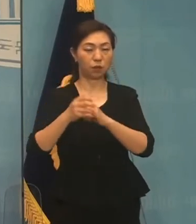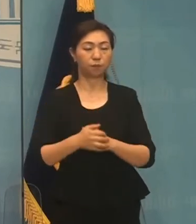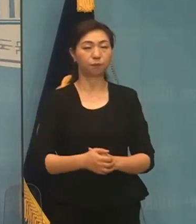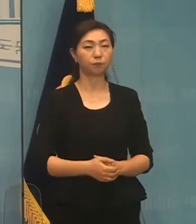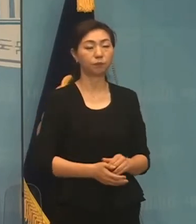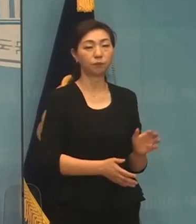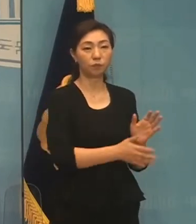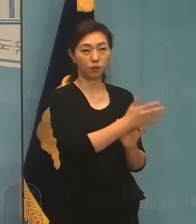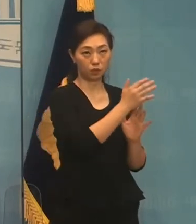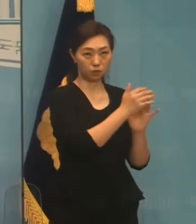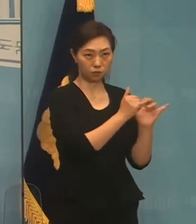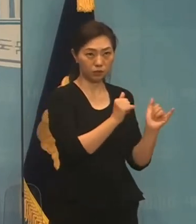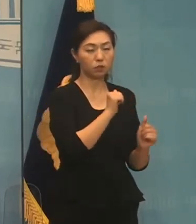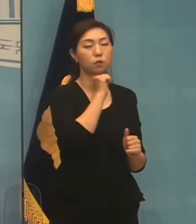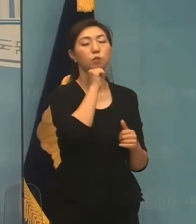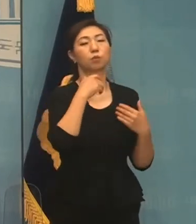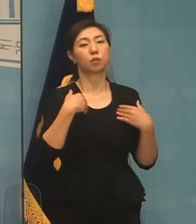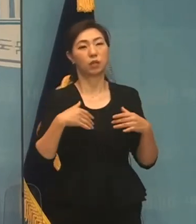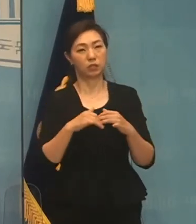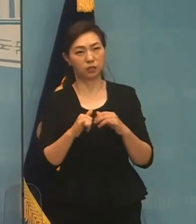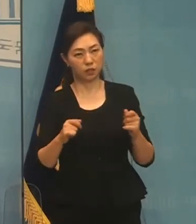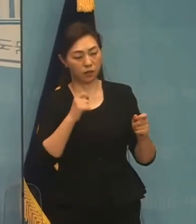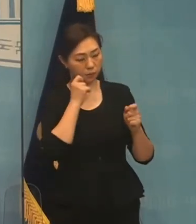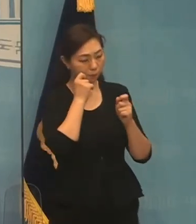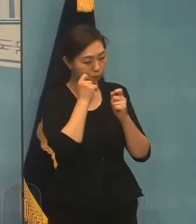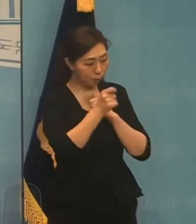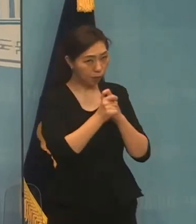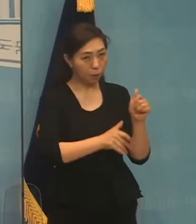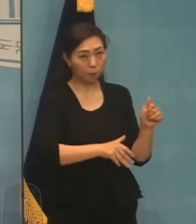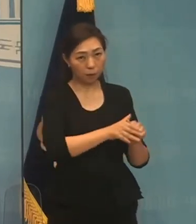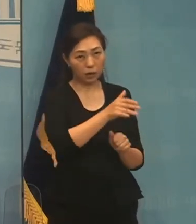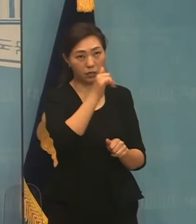노약자를 속여먹은 경제사범